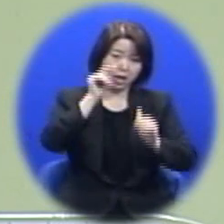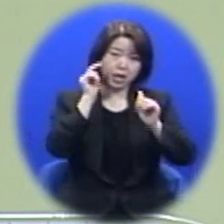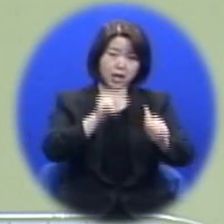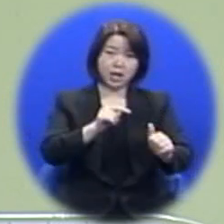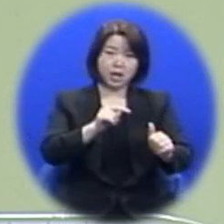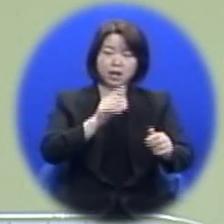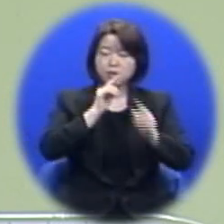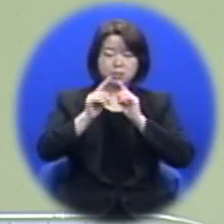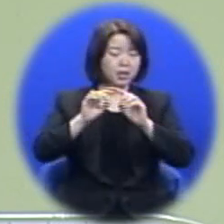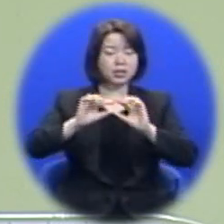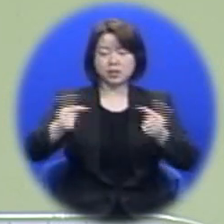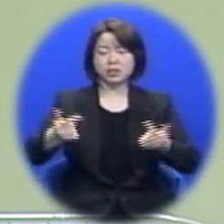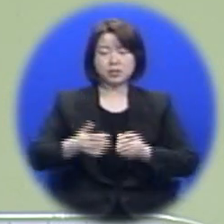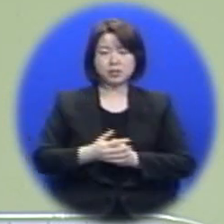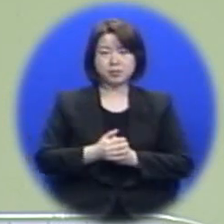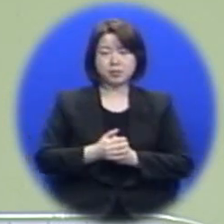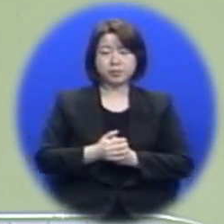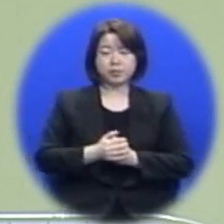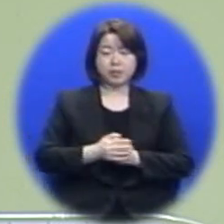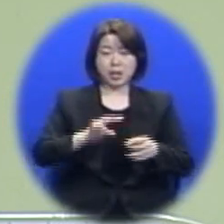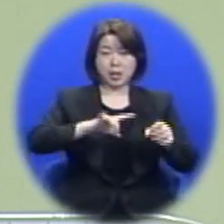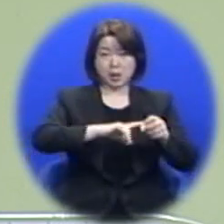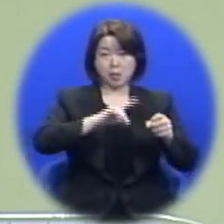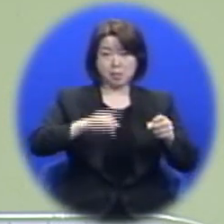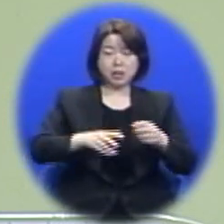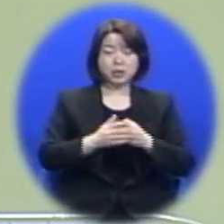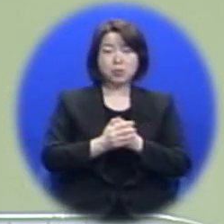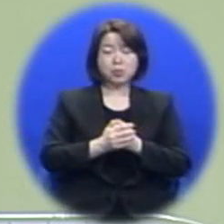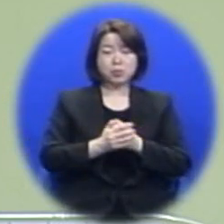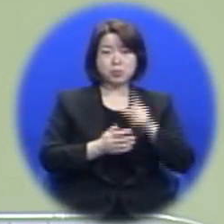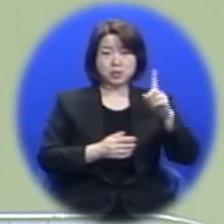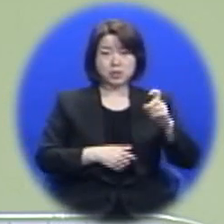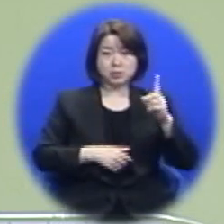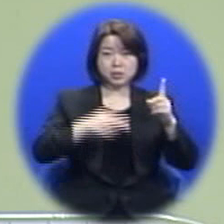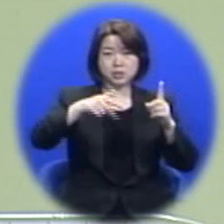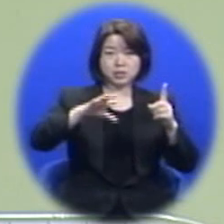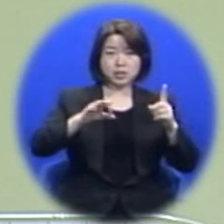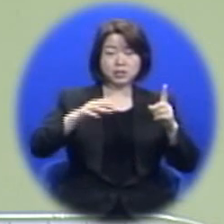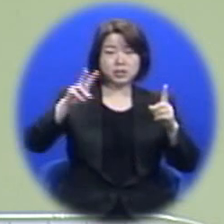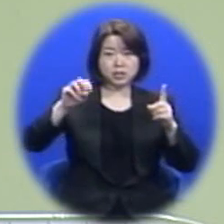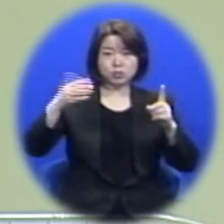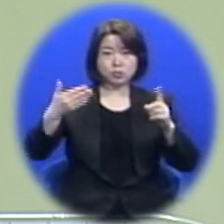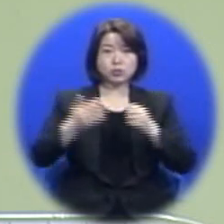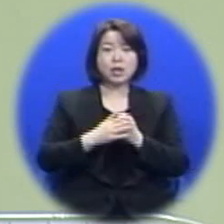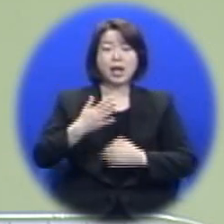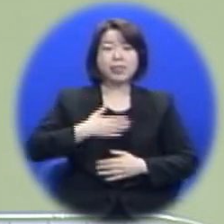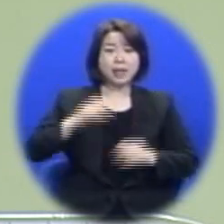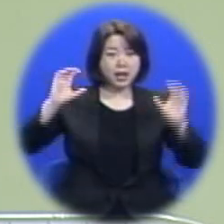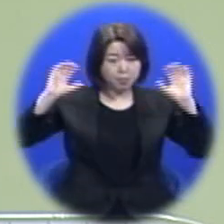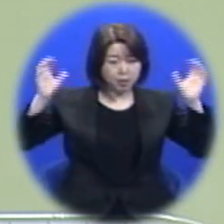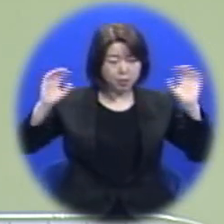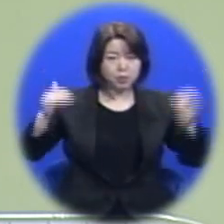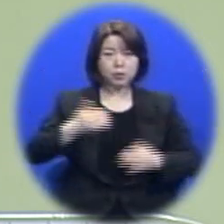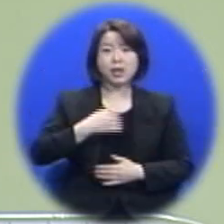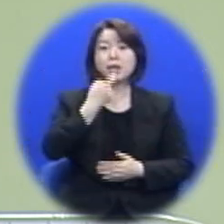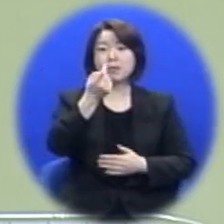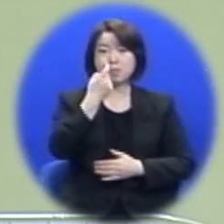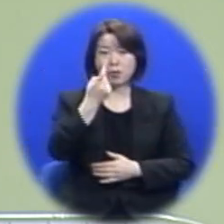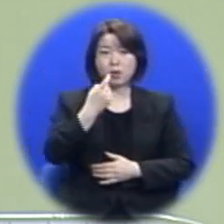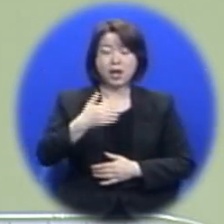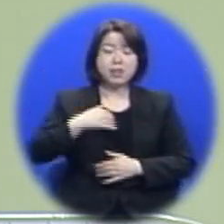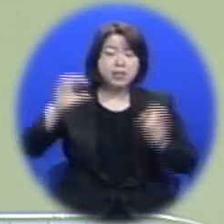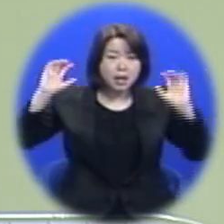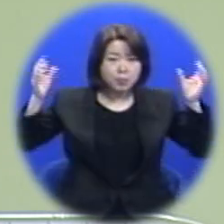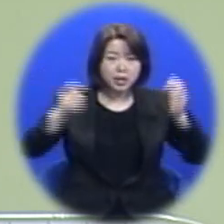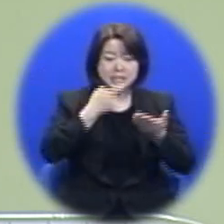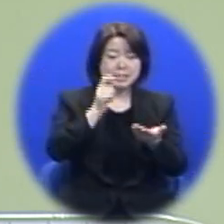하셨어요 마태복음 11장 29 제례 나의 멍에를 메고 내게 배우라 30 제 내 멍에는 쉽고 내 짐은